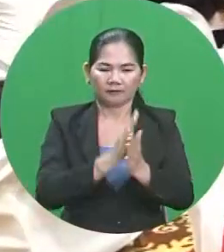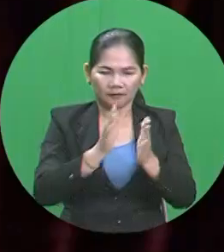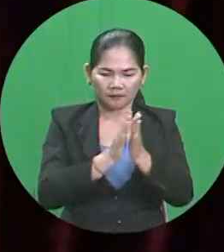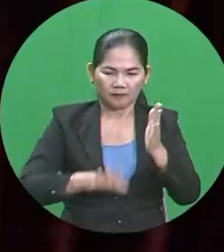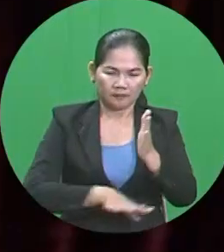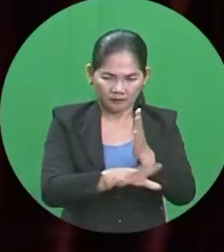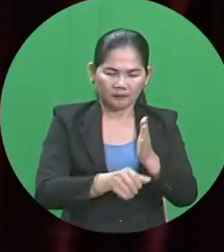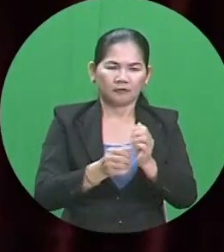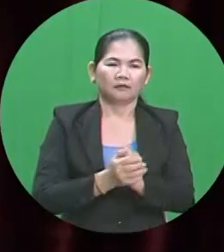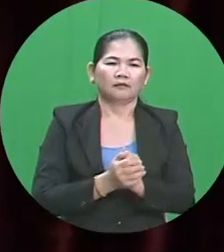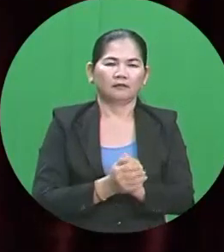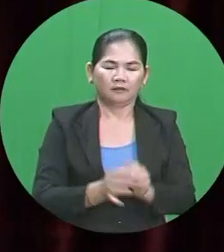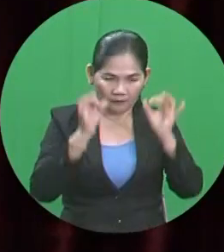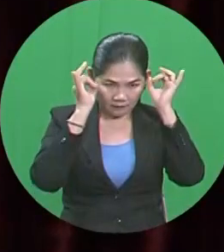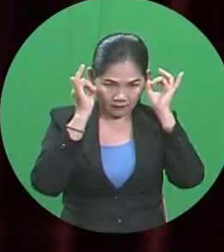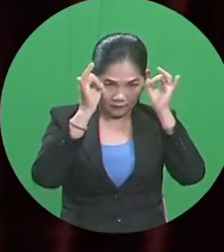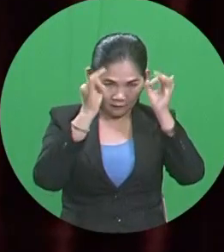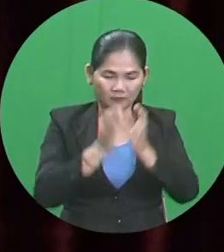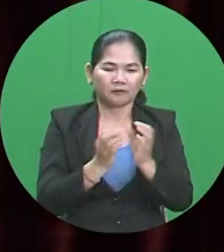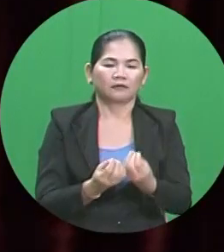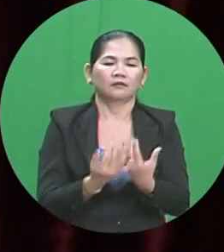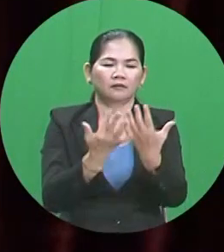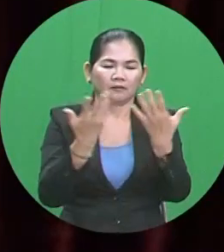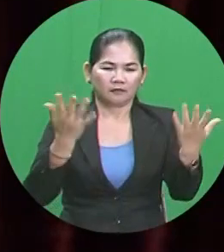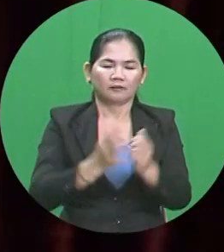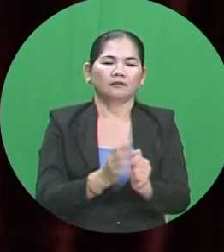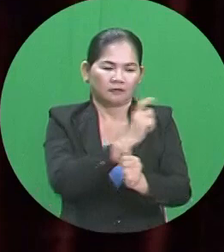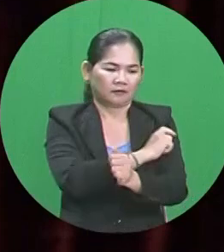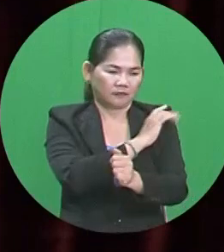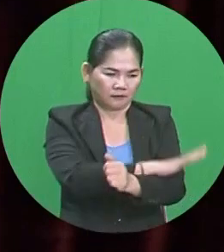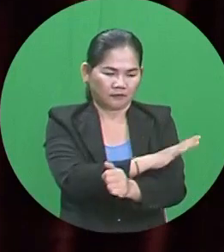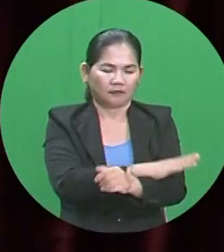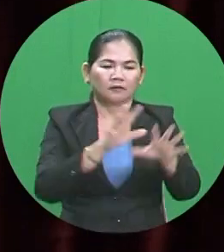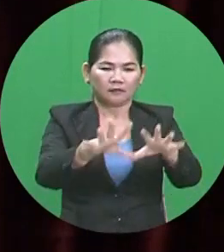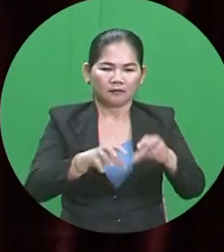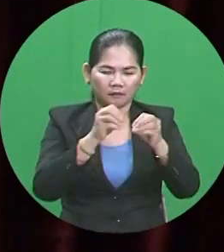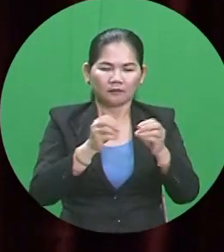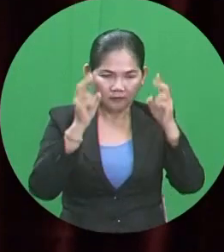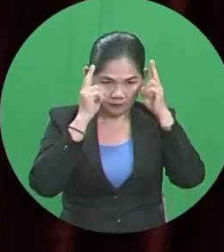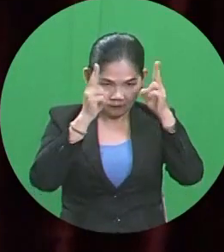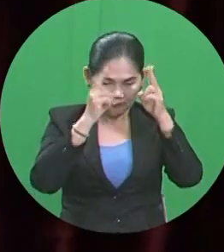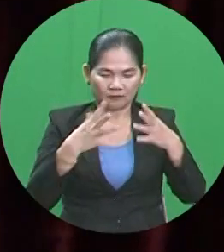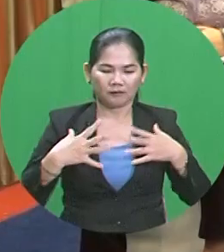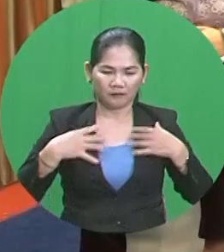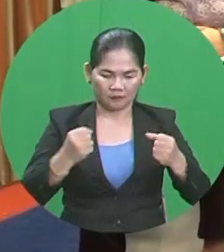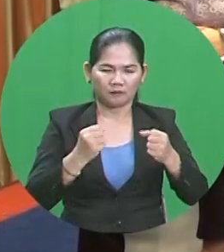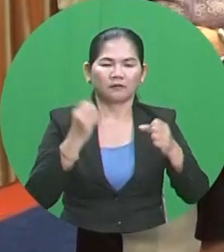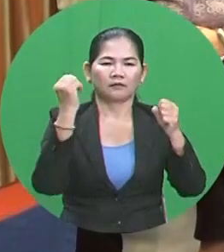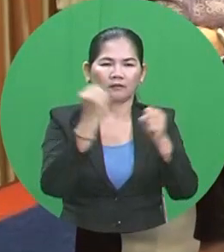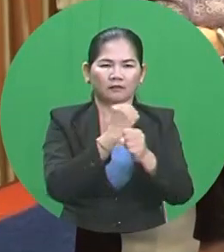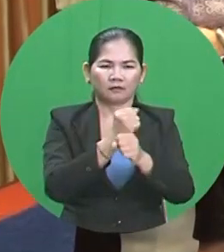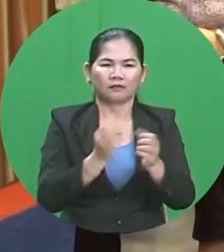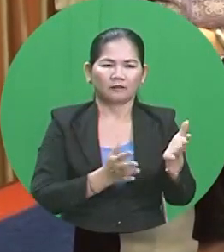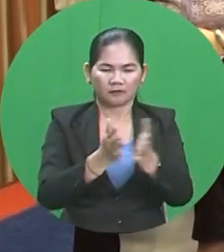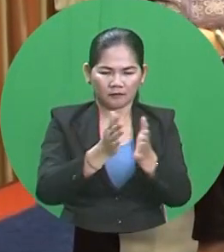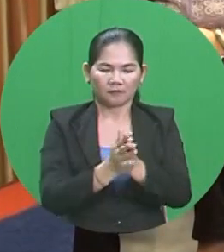ជាប្រឈមនឹងបញ្ហាជាច្រើនដូចជាការរើសអើងក្នុងការទទួលបានការអប់រំសុខភាពការងារសេវា